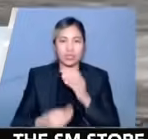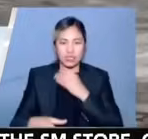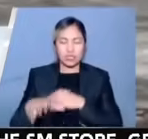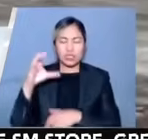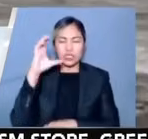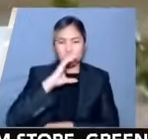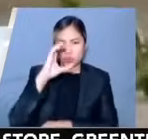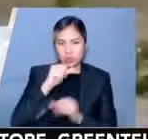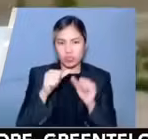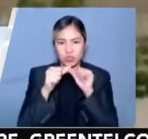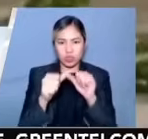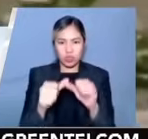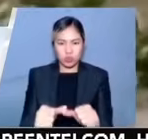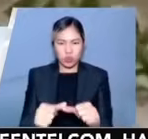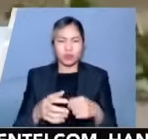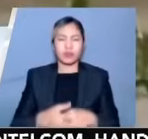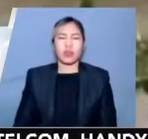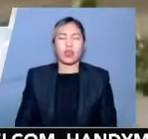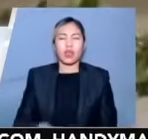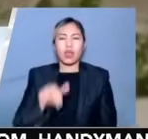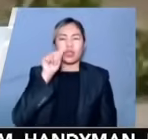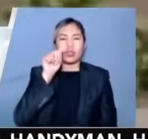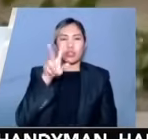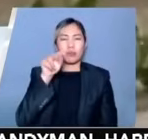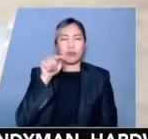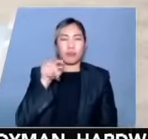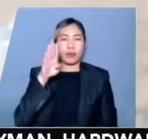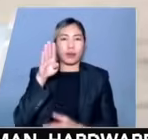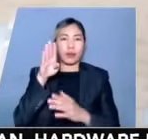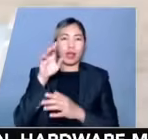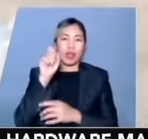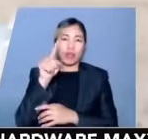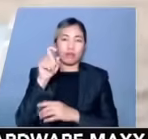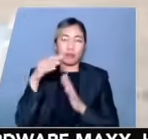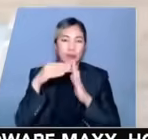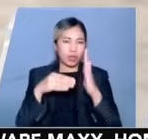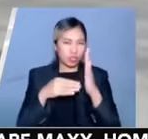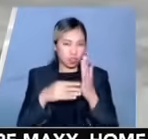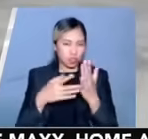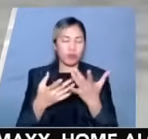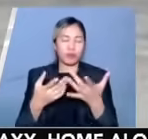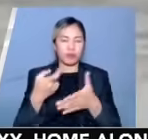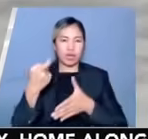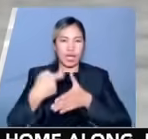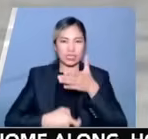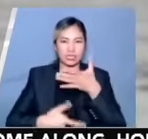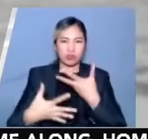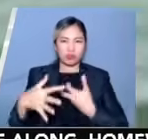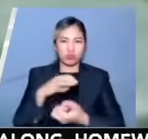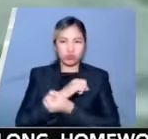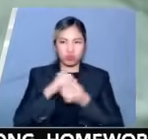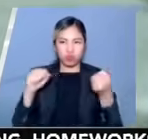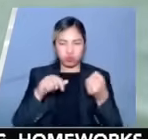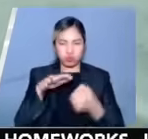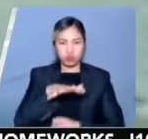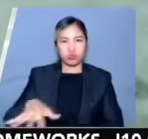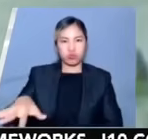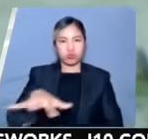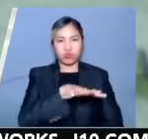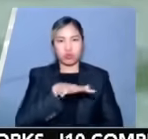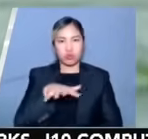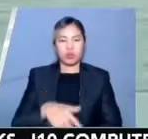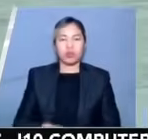halaga ng pinsalang idinulot ng bagyo ayon sa Department of agriculture mahigit 152 metc tons ng palay ang